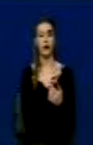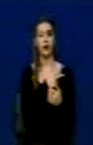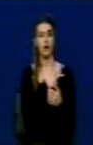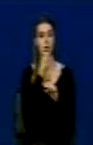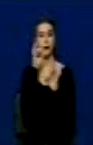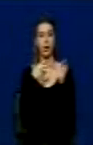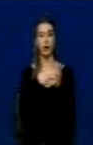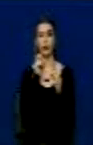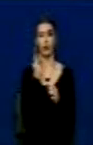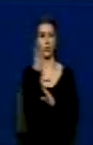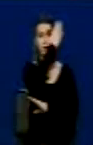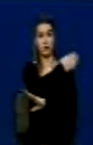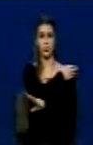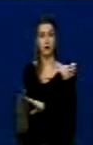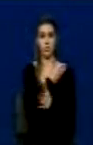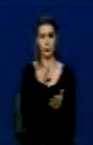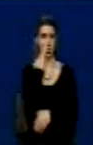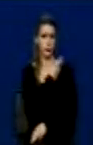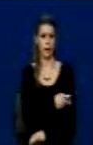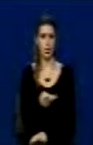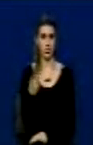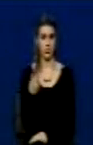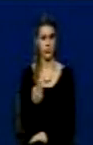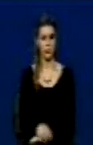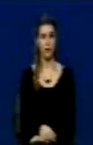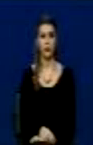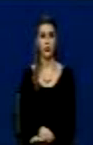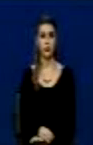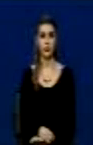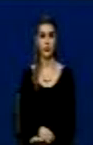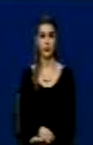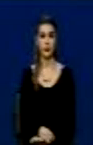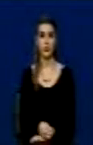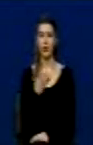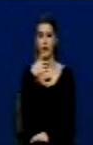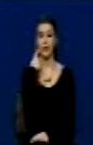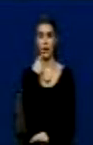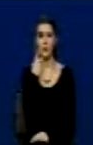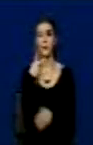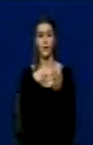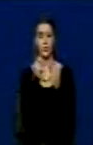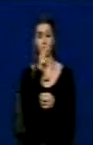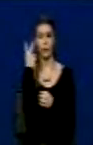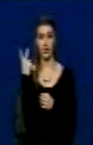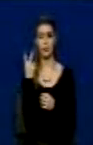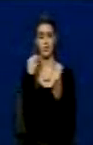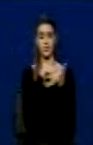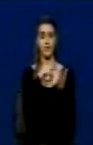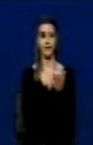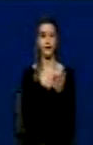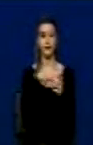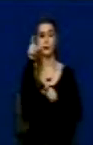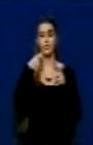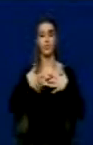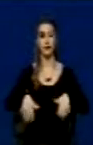statistikat të vitit 2012, përpara 2 viteve. Aty thuhet se në vitin 2012 numri i